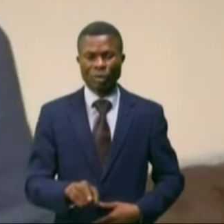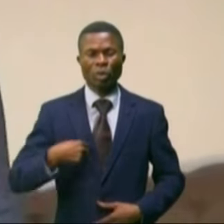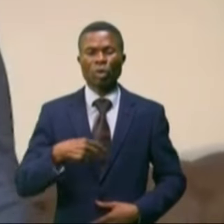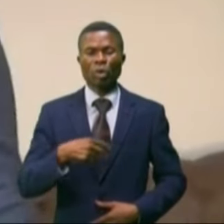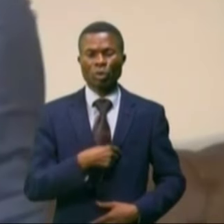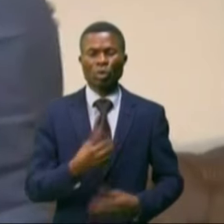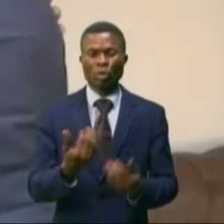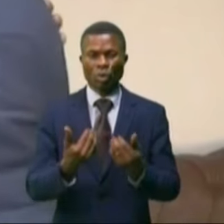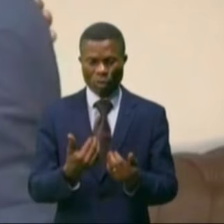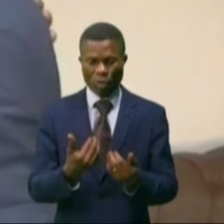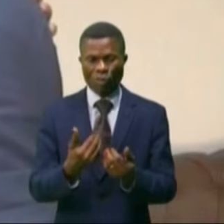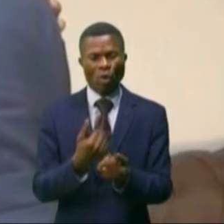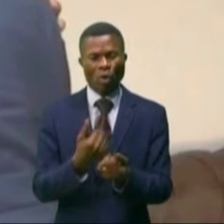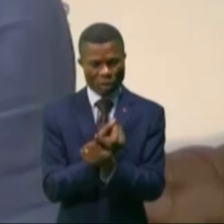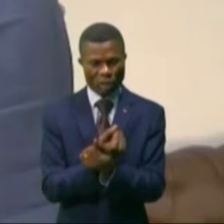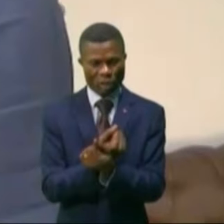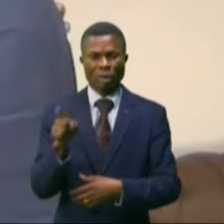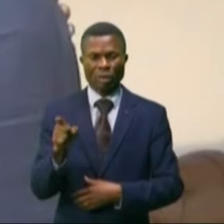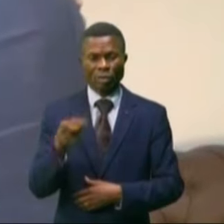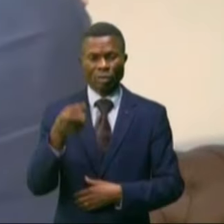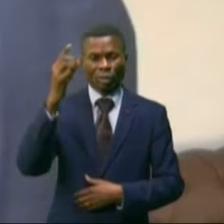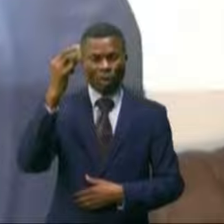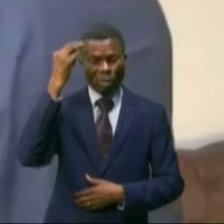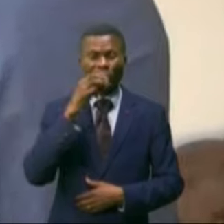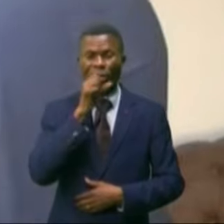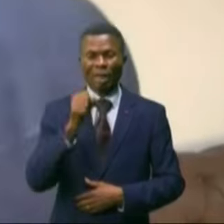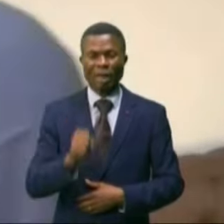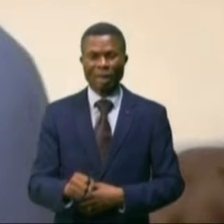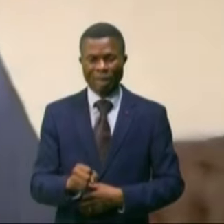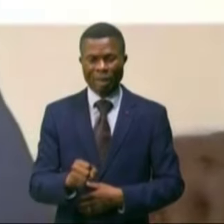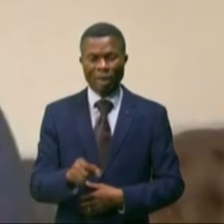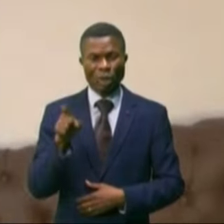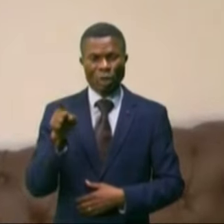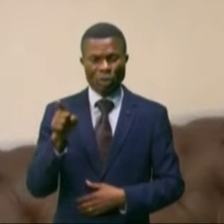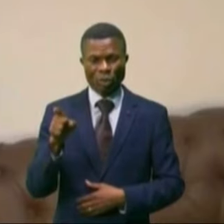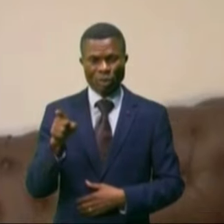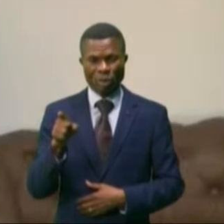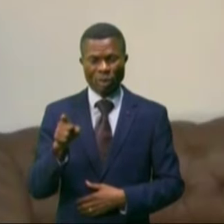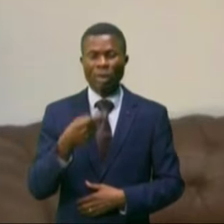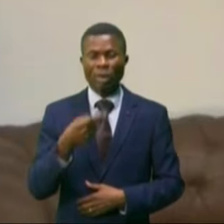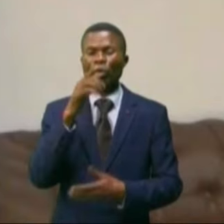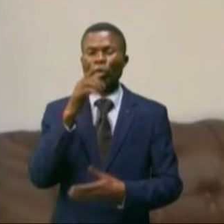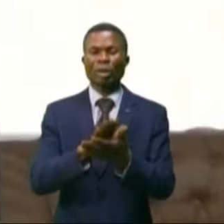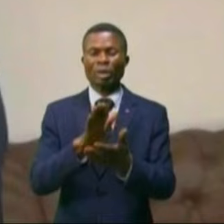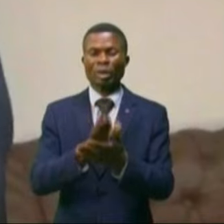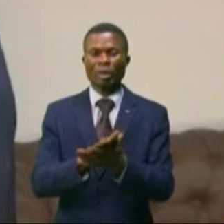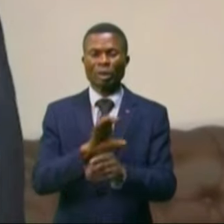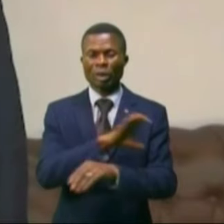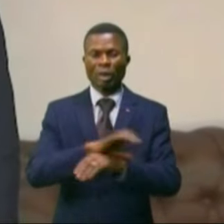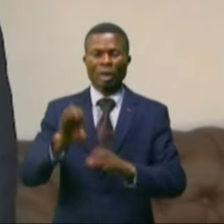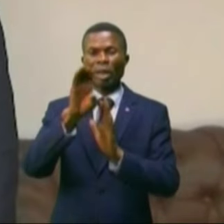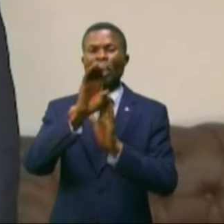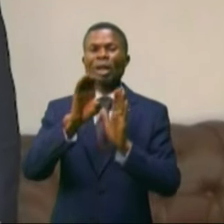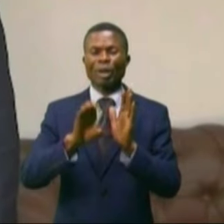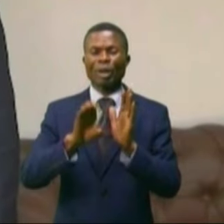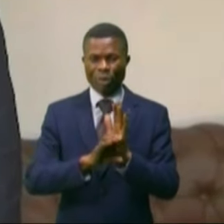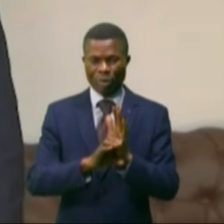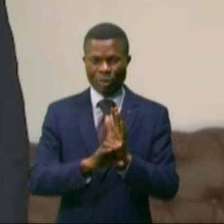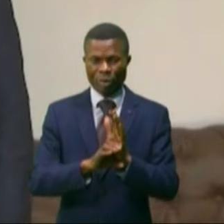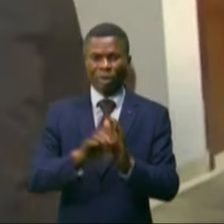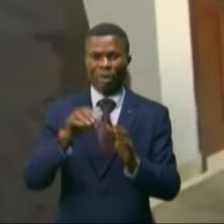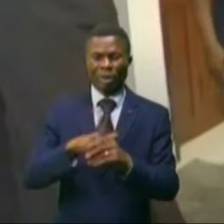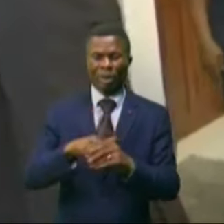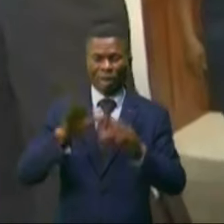voulu nous conformer. Le Premier ministre honoraire a par ailleurs remercier la Cour constitutionnelle à travers